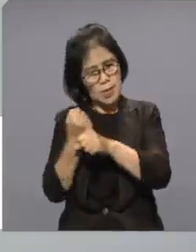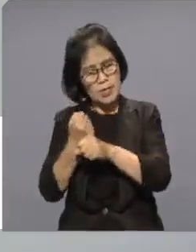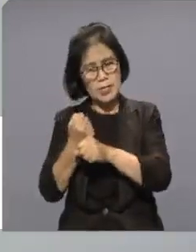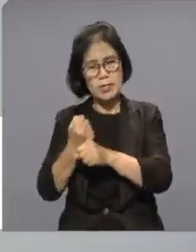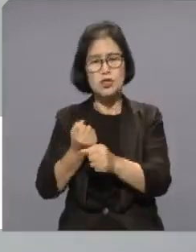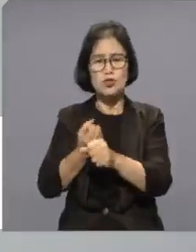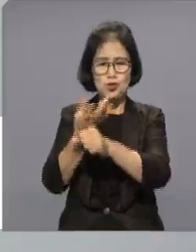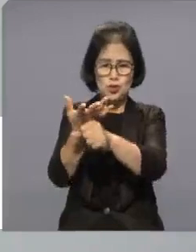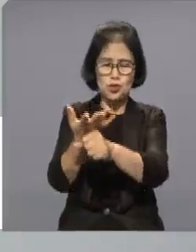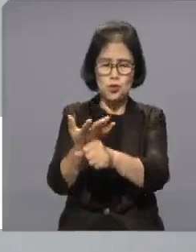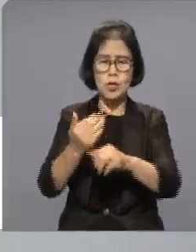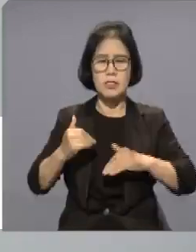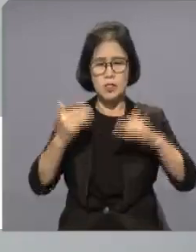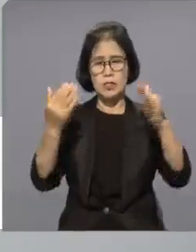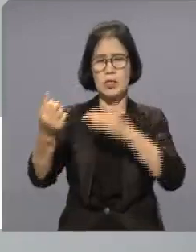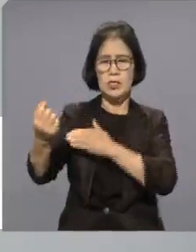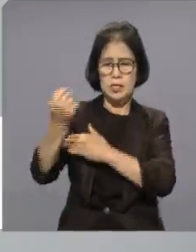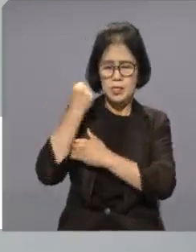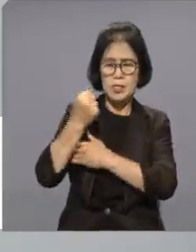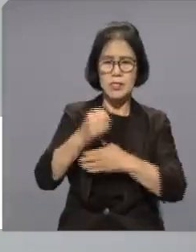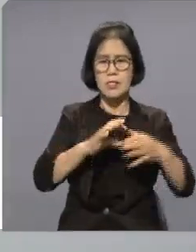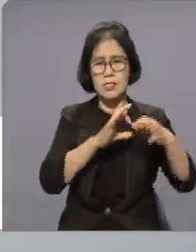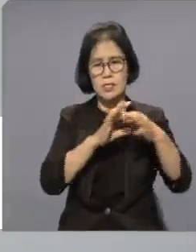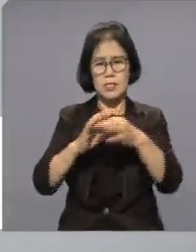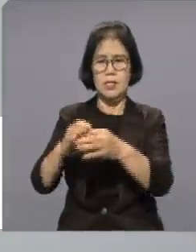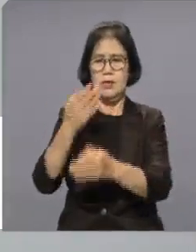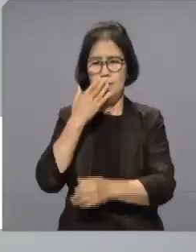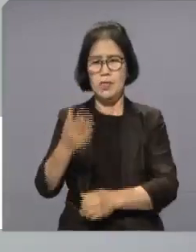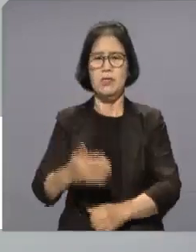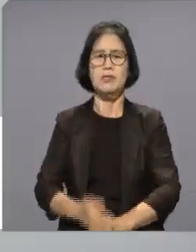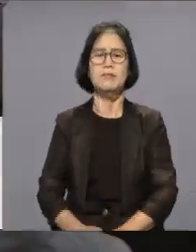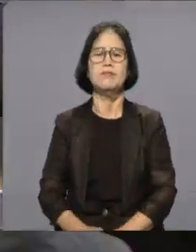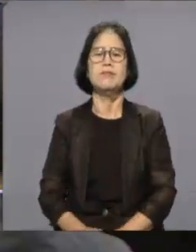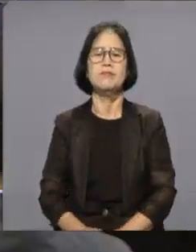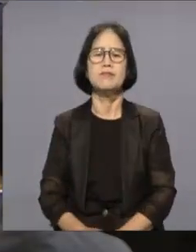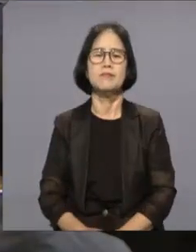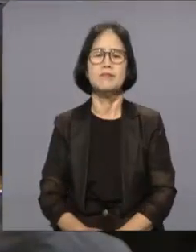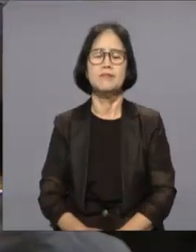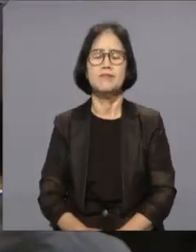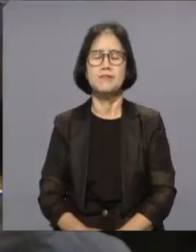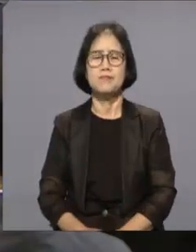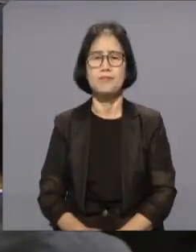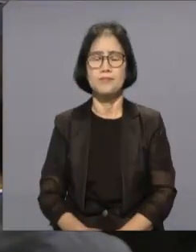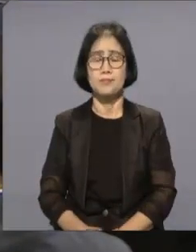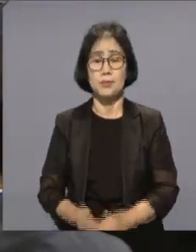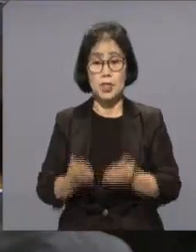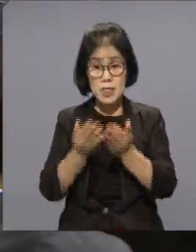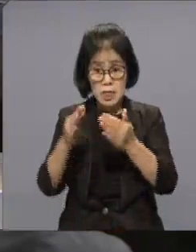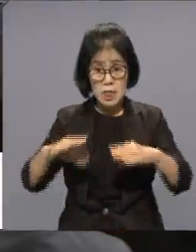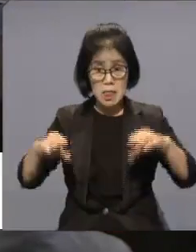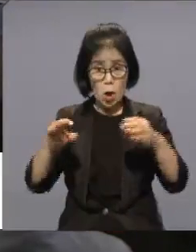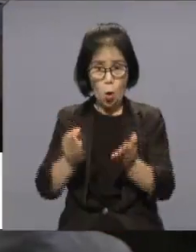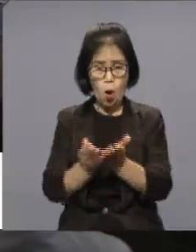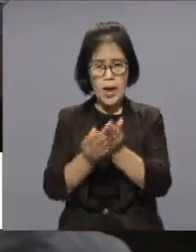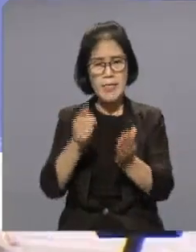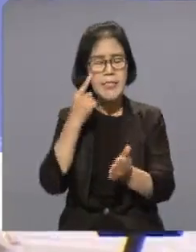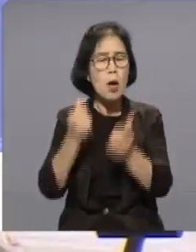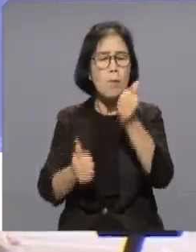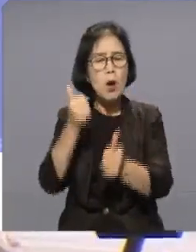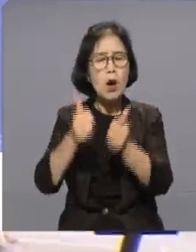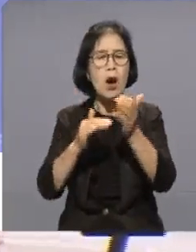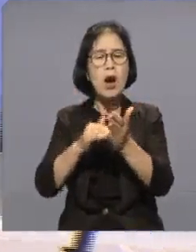수출과 성장의 동력으로 이어지게 할 것입니다. 정조대왕함은 시험평가 기간을